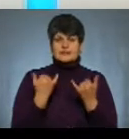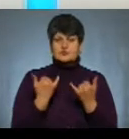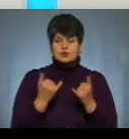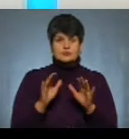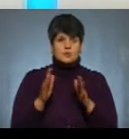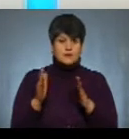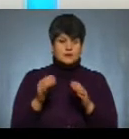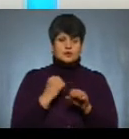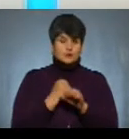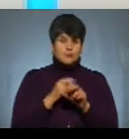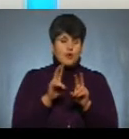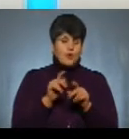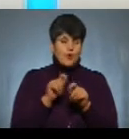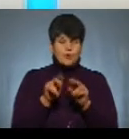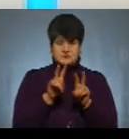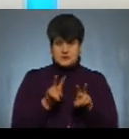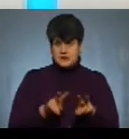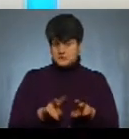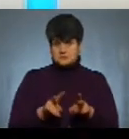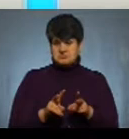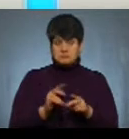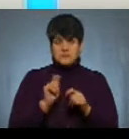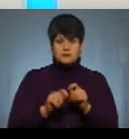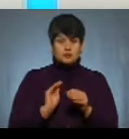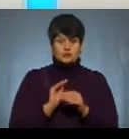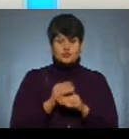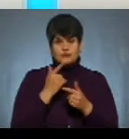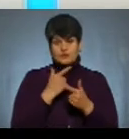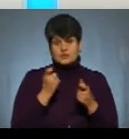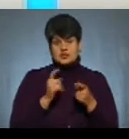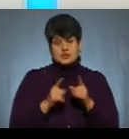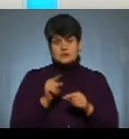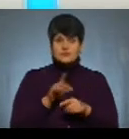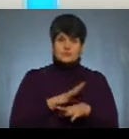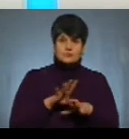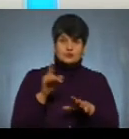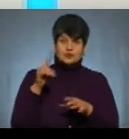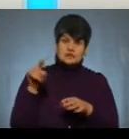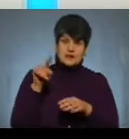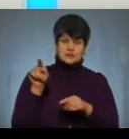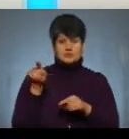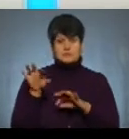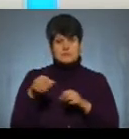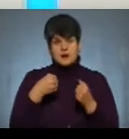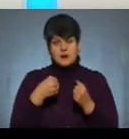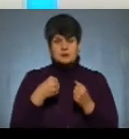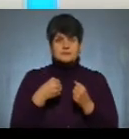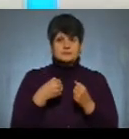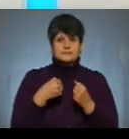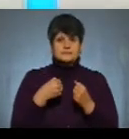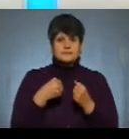На даний момент зробимо обстеження, перевіримо додатково цю інформацію, чи дійсно там не було знака, чи його звідти